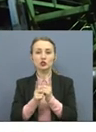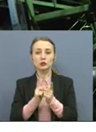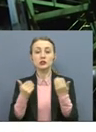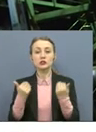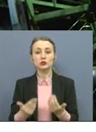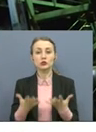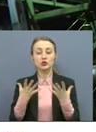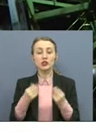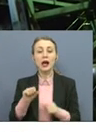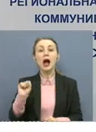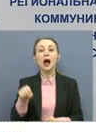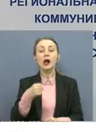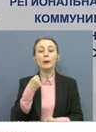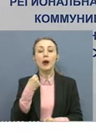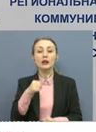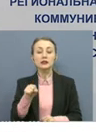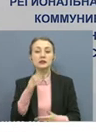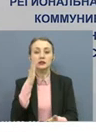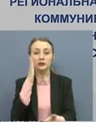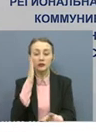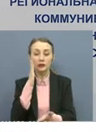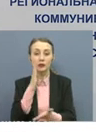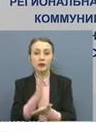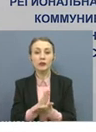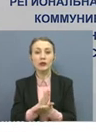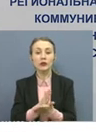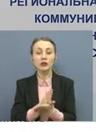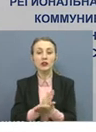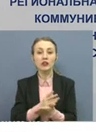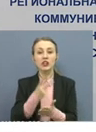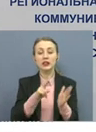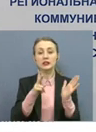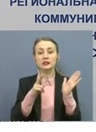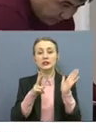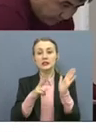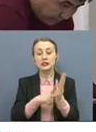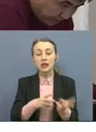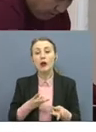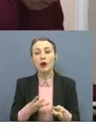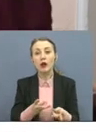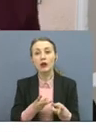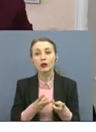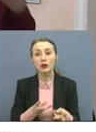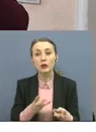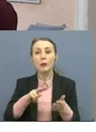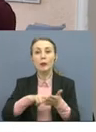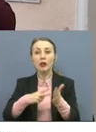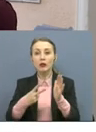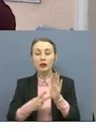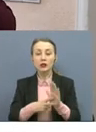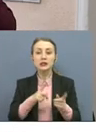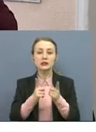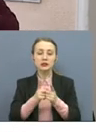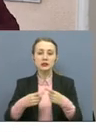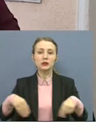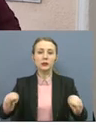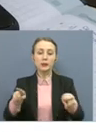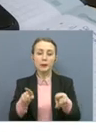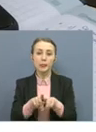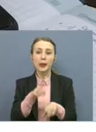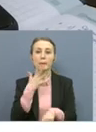үйді жылытып, бүтін қалаға лас ауа таратқан мұндай нысандарды әлдеқайда тиімді жаңа үлгідегі 5 қазандыққа алмастыру жоспарланыпты.